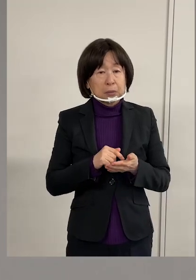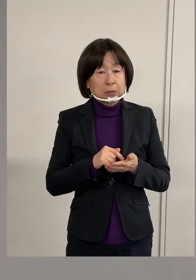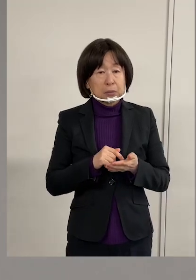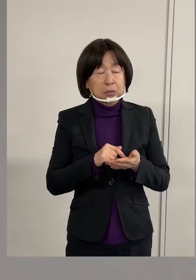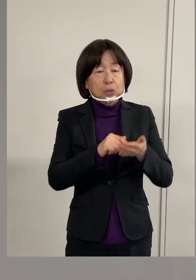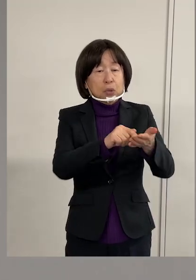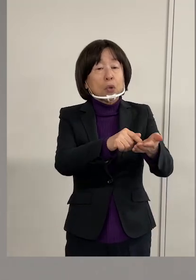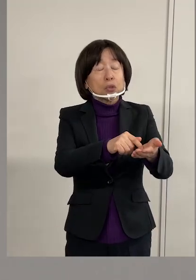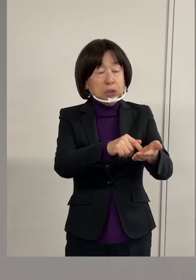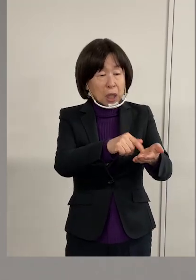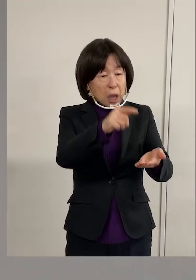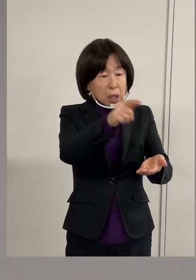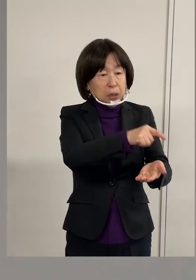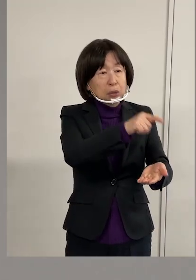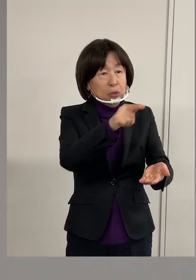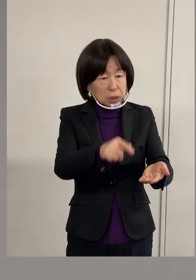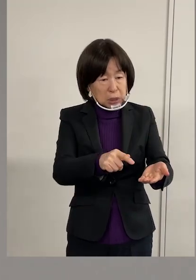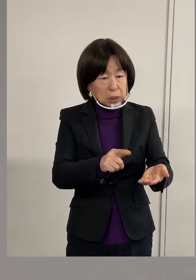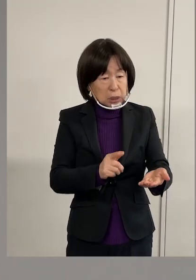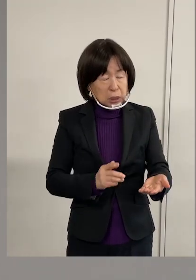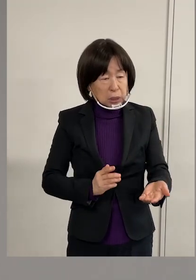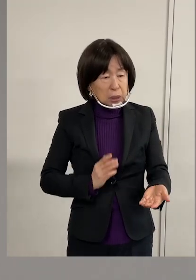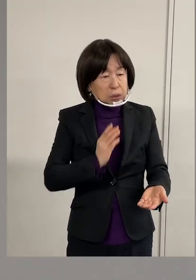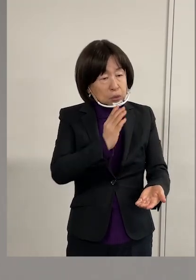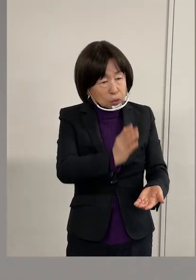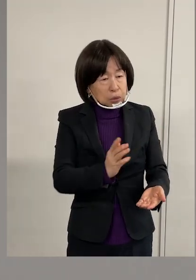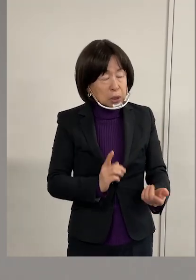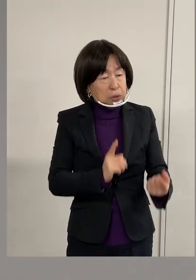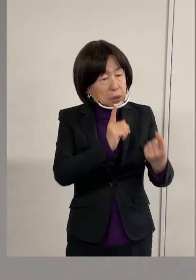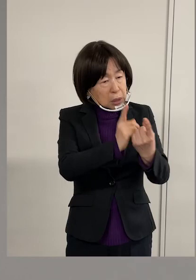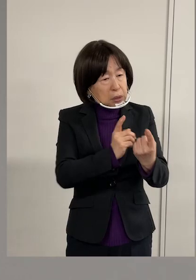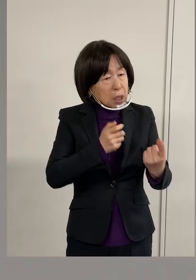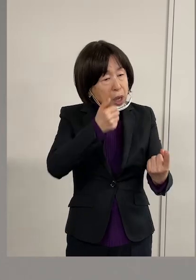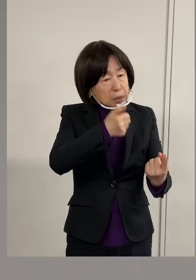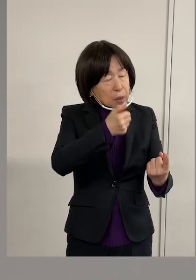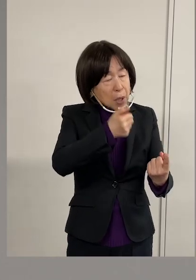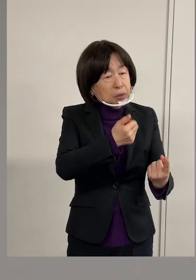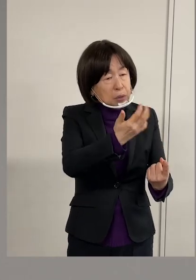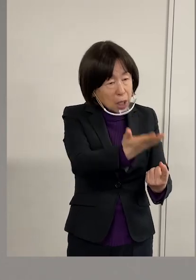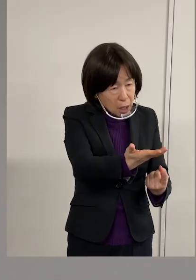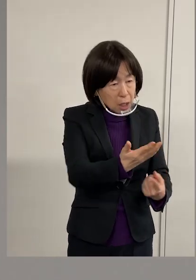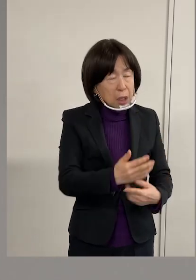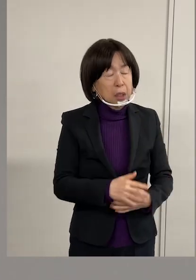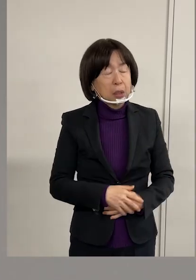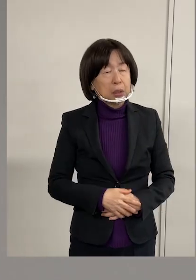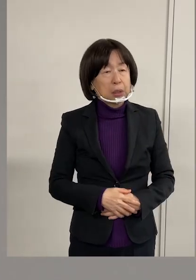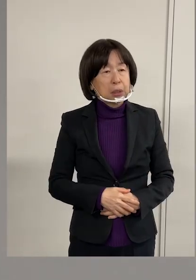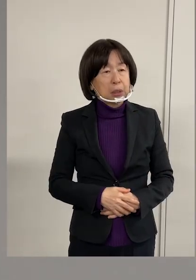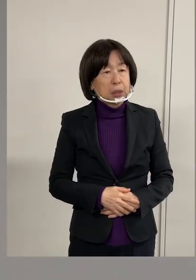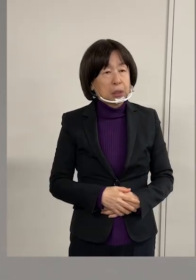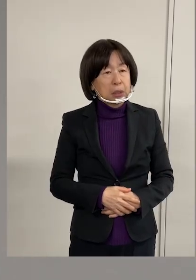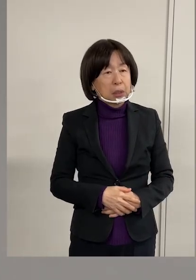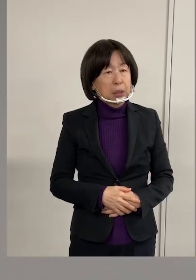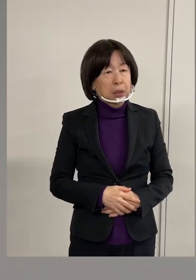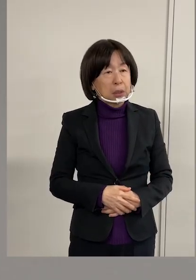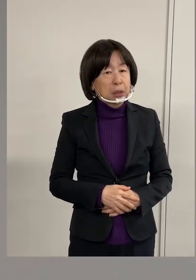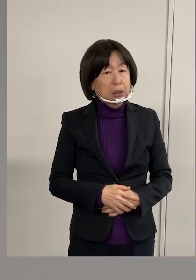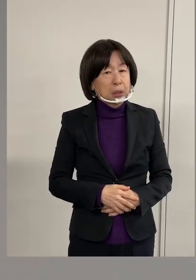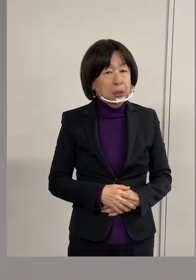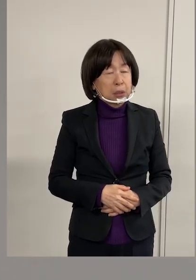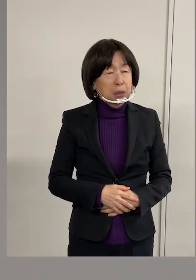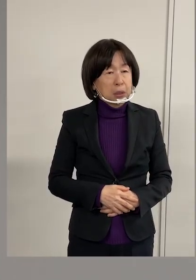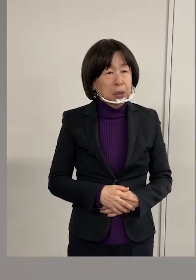会って謝罪をされる意向はあるのかということ。それから、今回まあ、3回に関してです